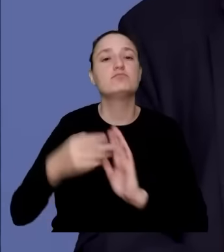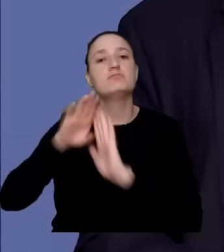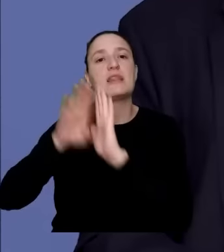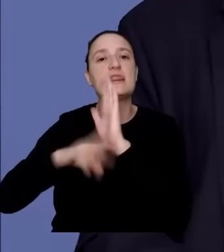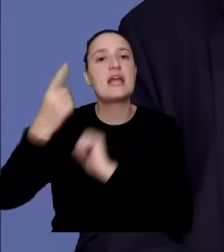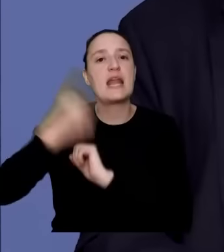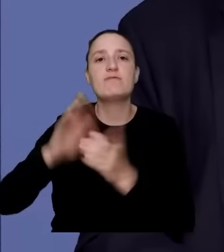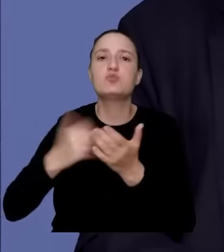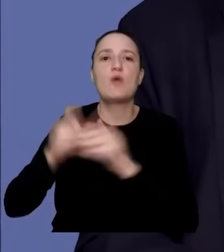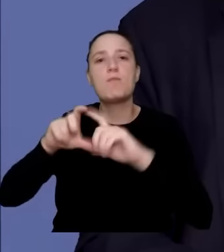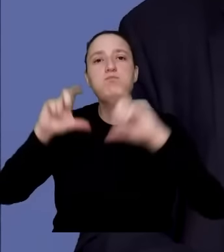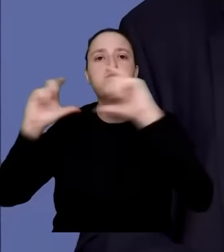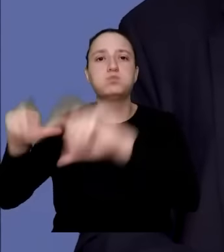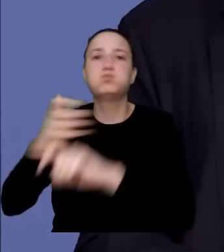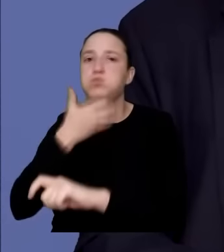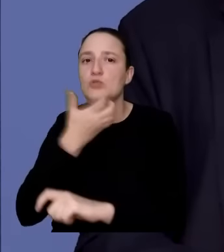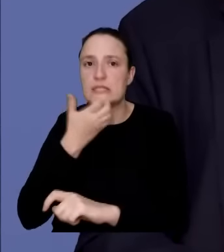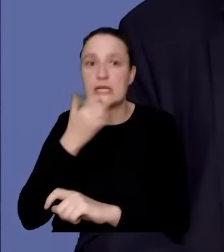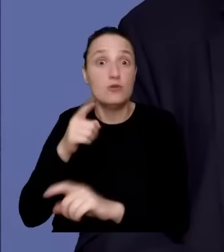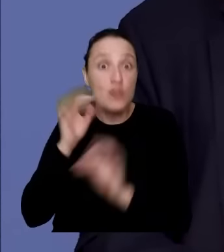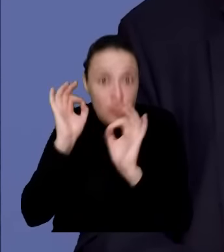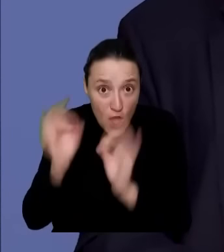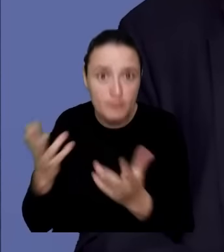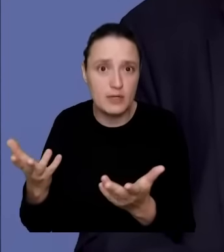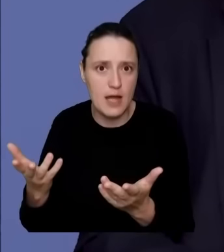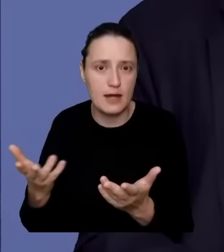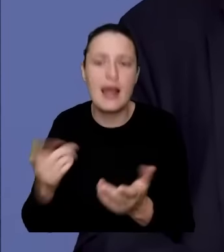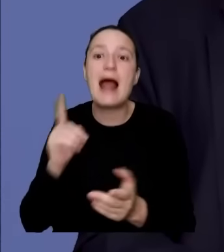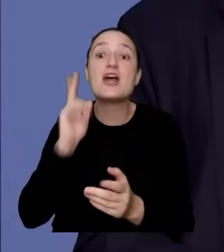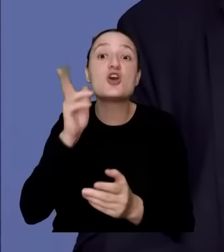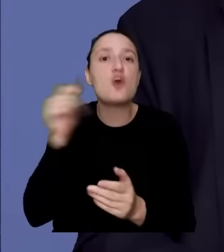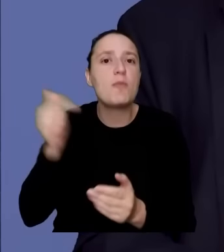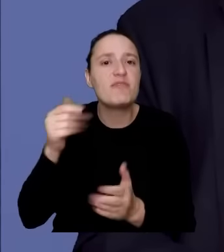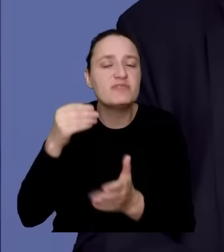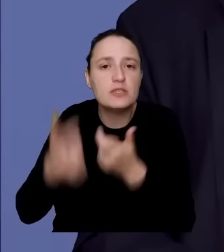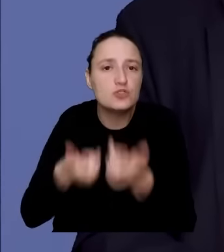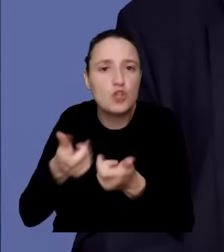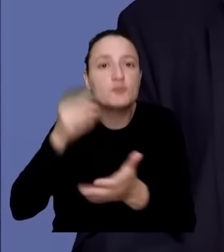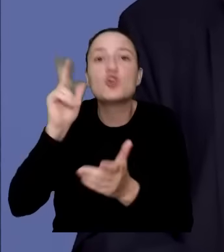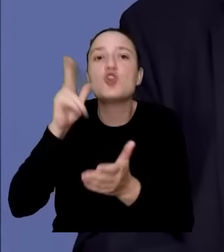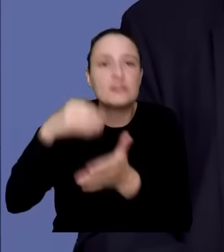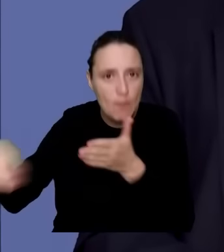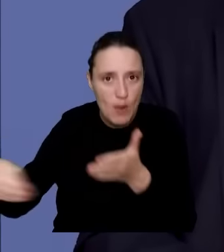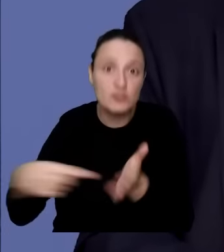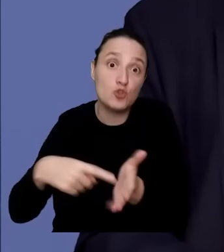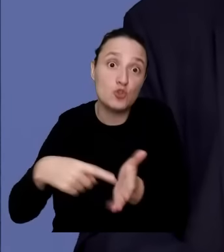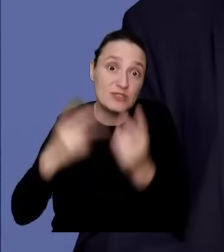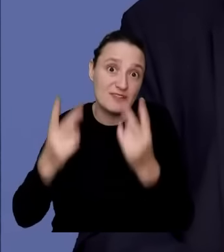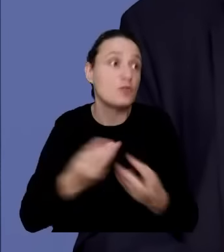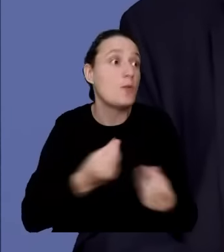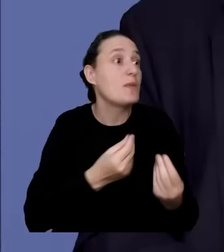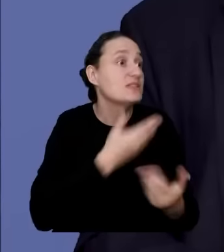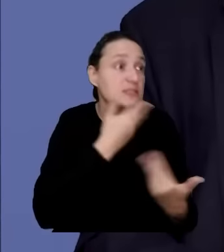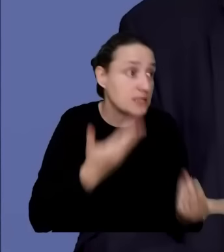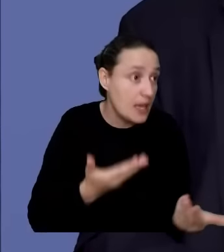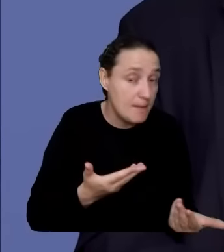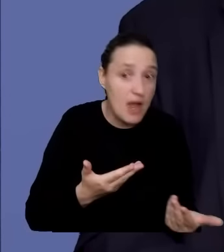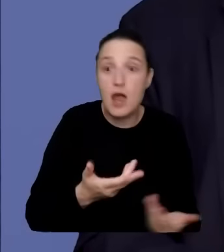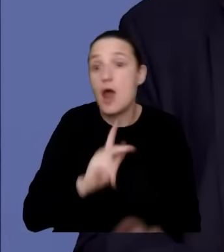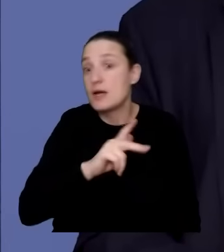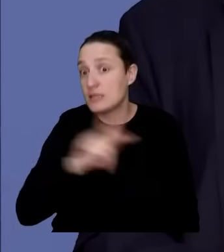budynkowej ona jest sama bardzo dobra tylko kto ma to zrobić i kto ma to zapłacić pieniędzy nie ma Nie wszyscy